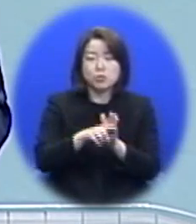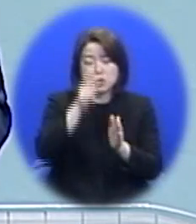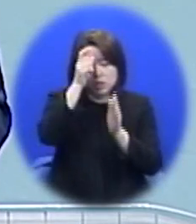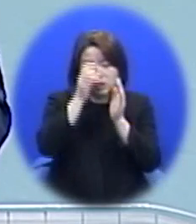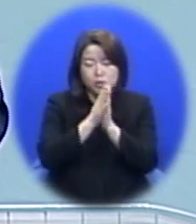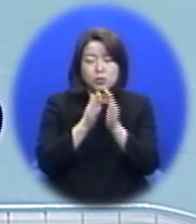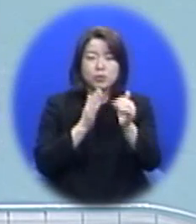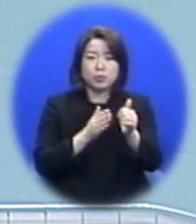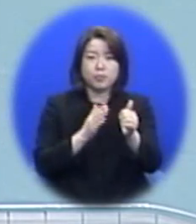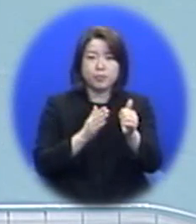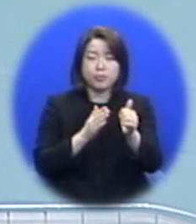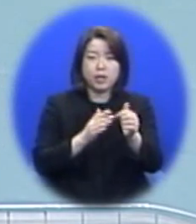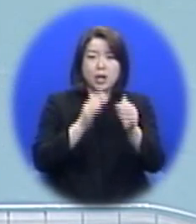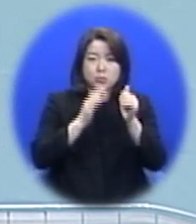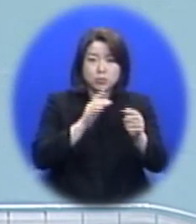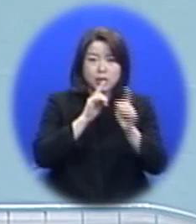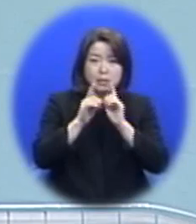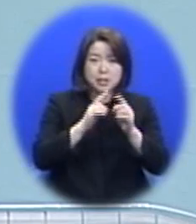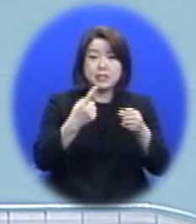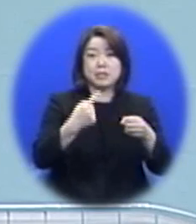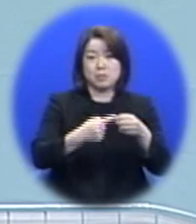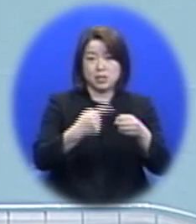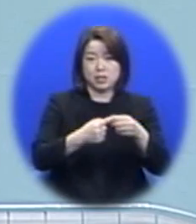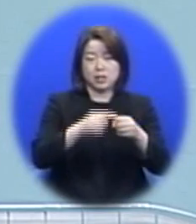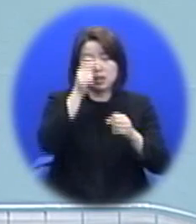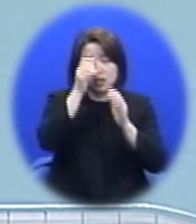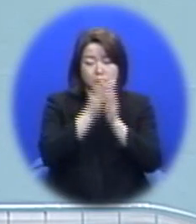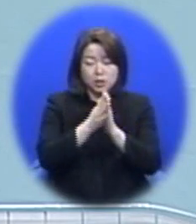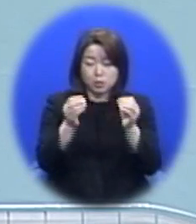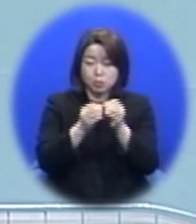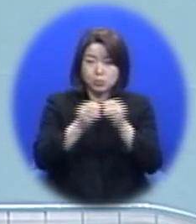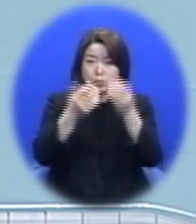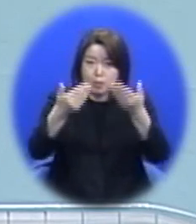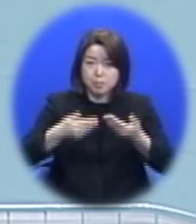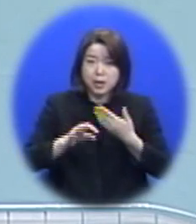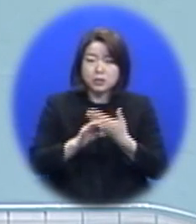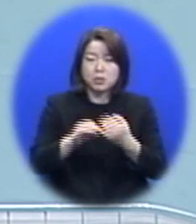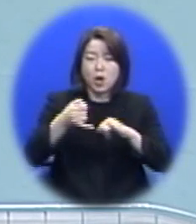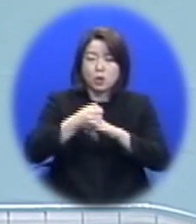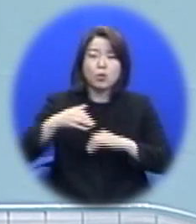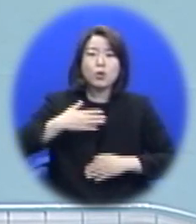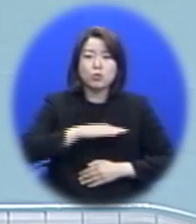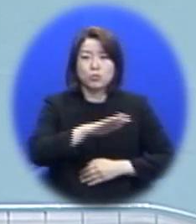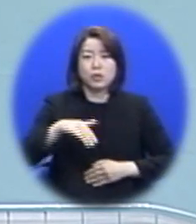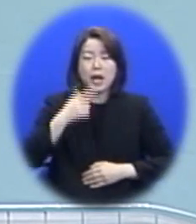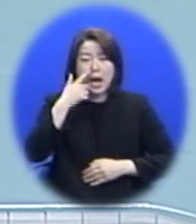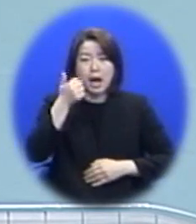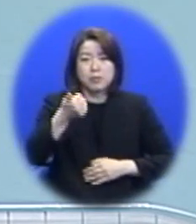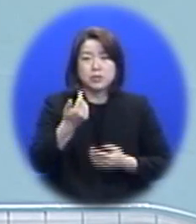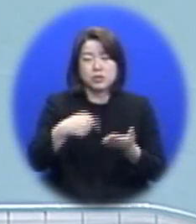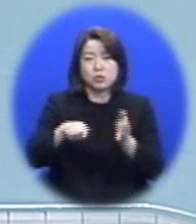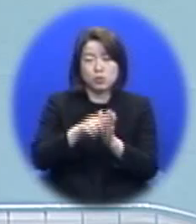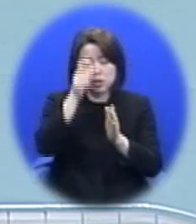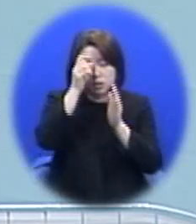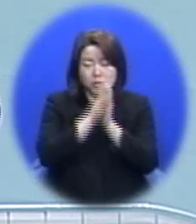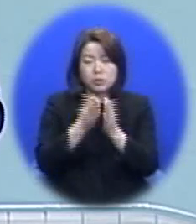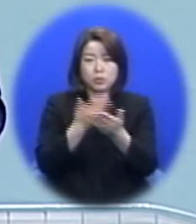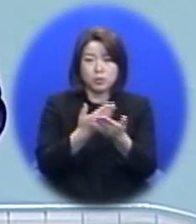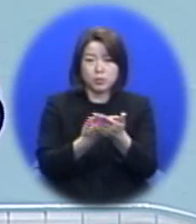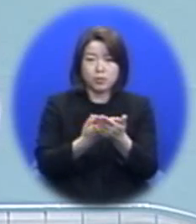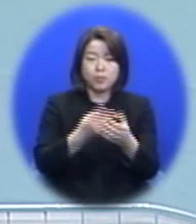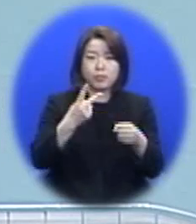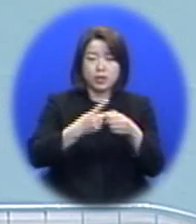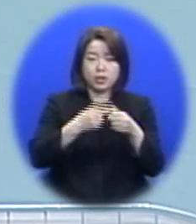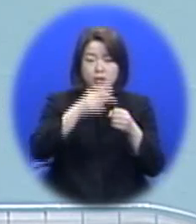주십시오. 부탁의 말씀 1. 기도문을 받으셨으면 꼭 저희 아버지를 위해 기도해 주십시오. 2. 기도